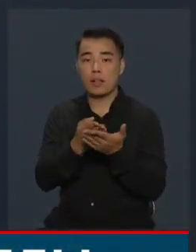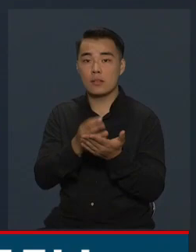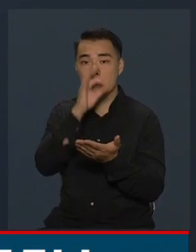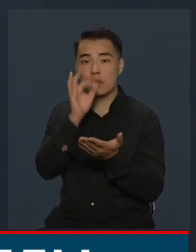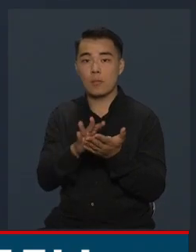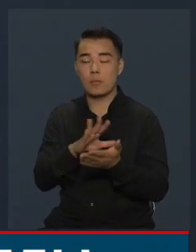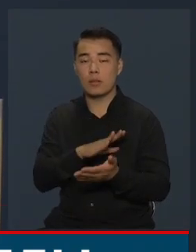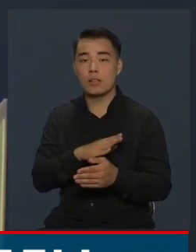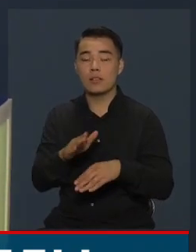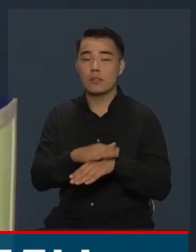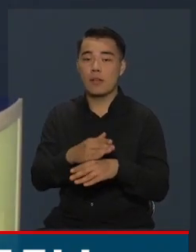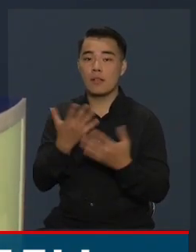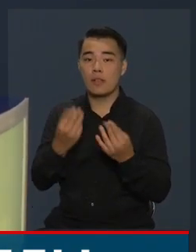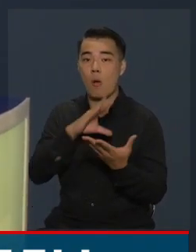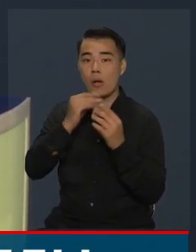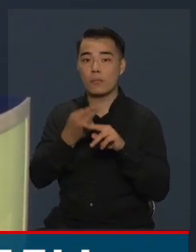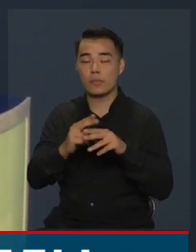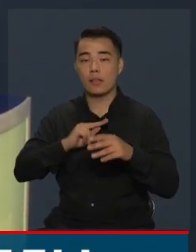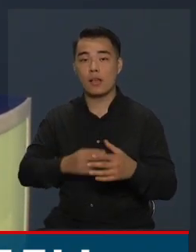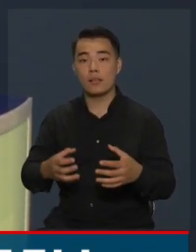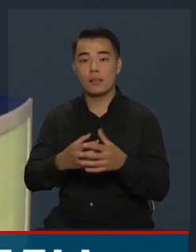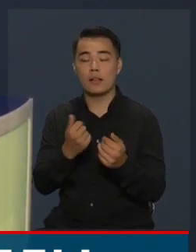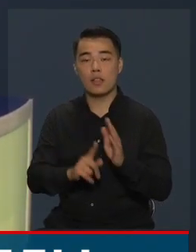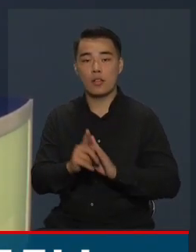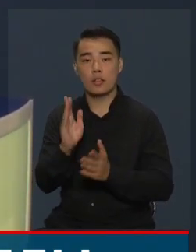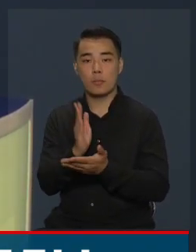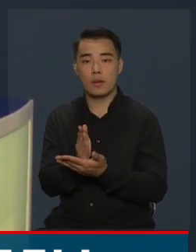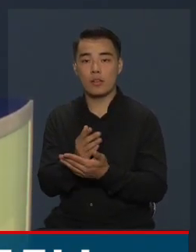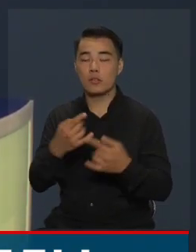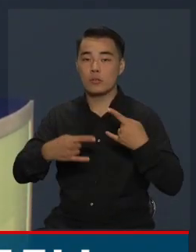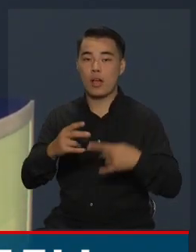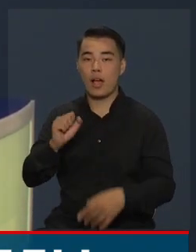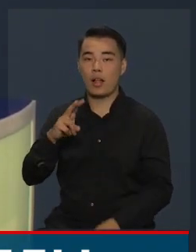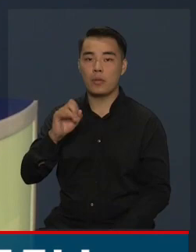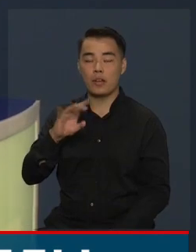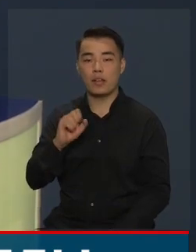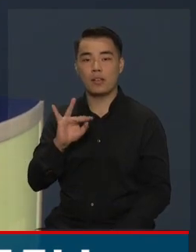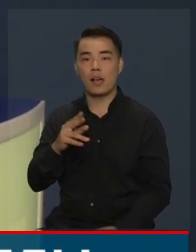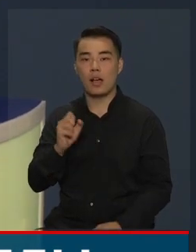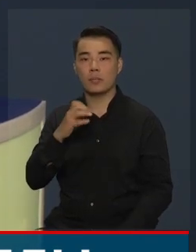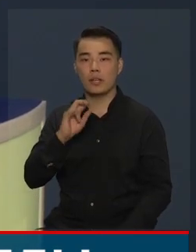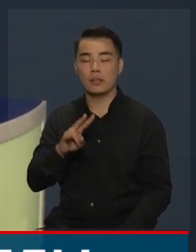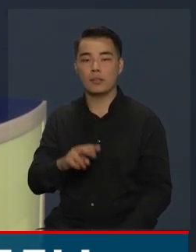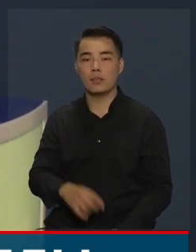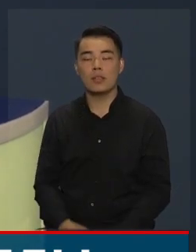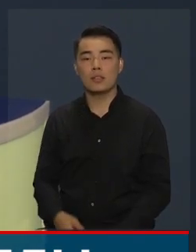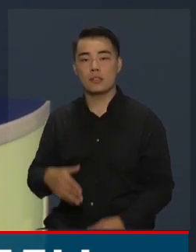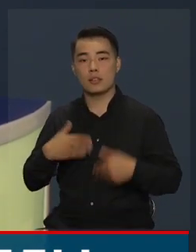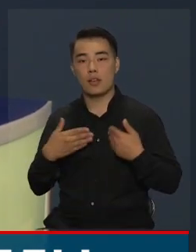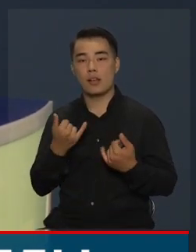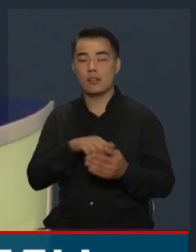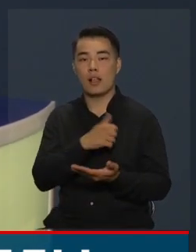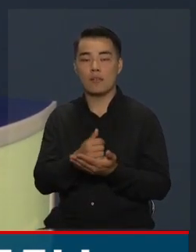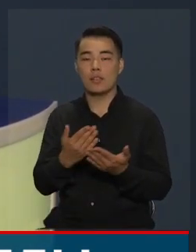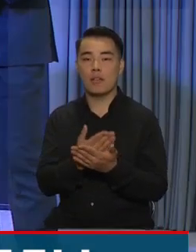күн. Мақсұт Нәрікбаев университетінің қызметі өз жұмысын жалғастырады. Студияда Альмира Миров және Ақпаян Самғатқызы. Добрый день. Перейдем к